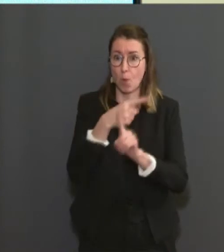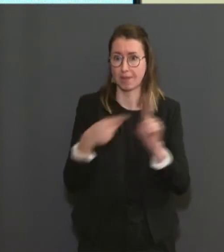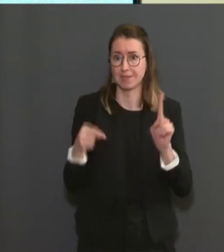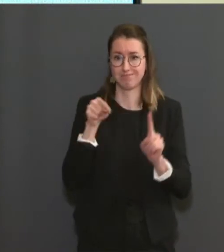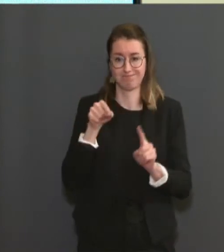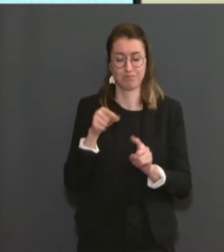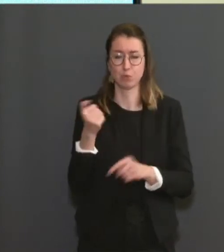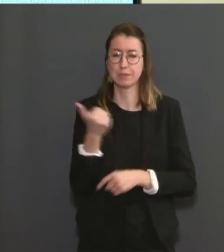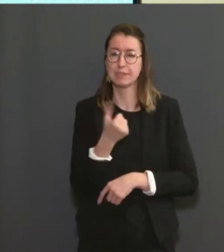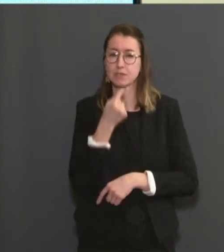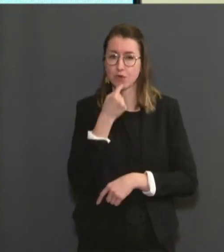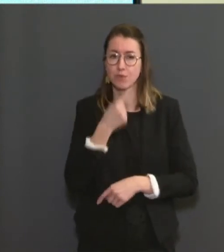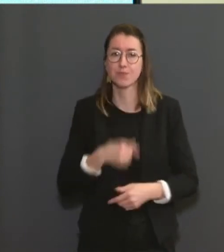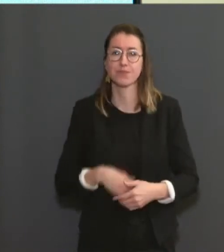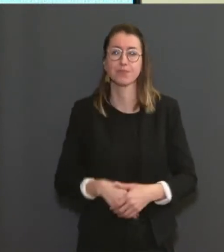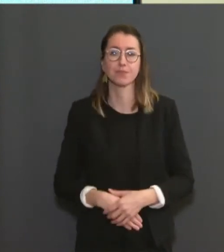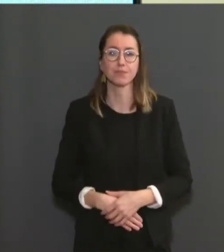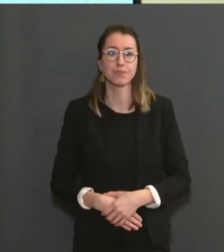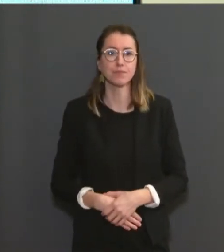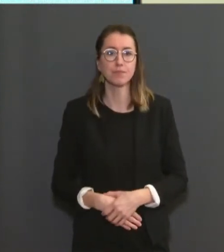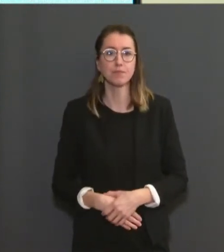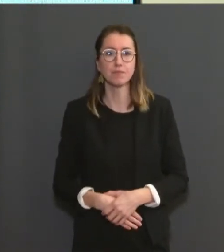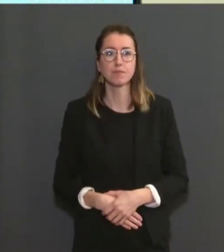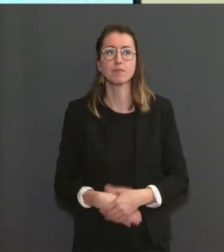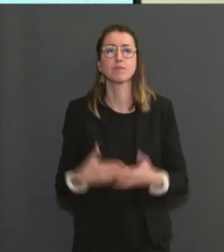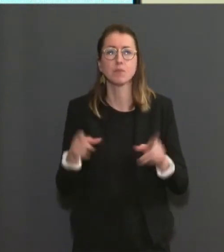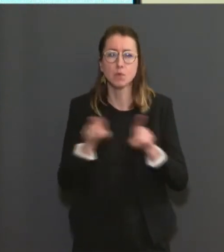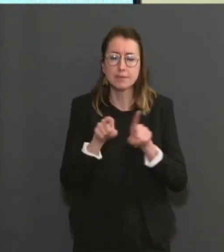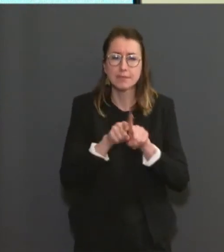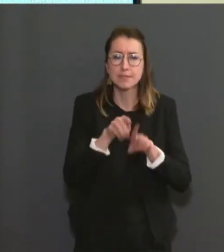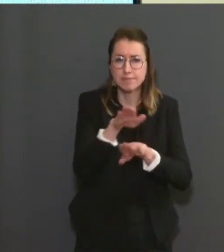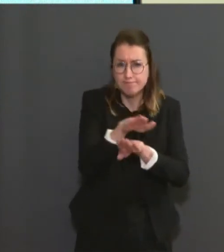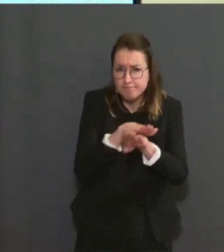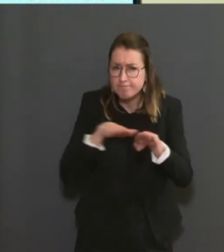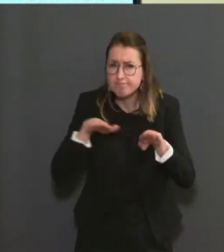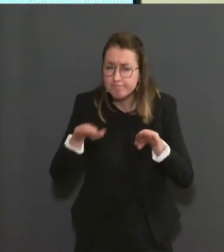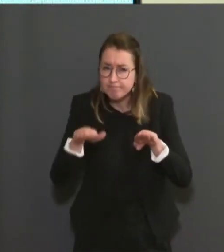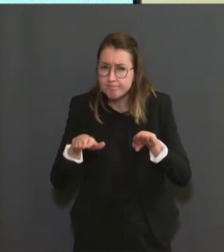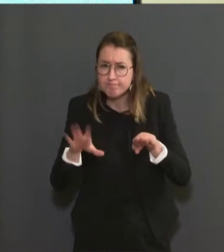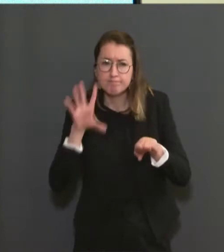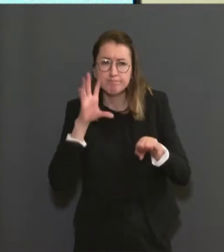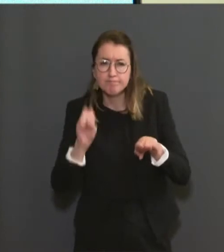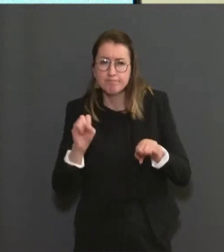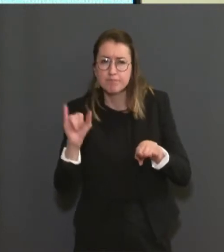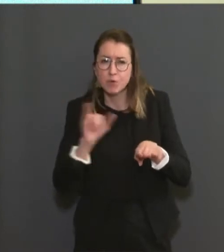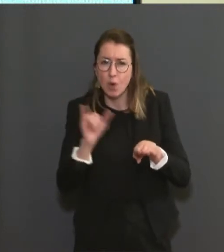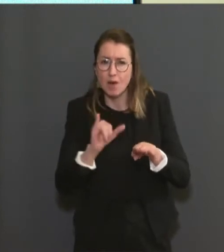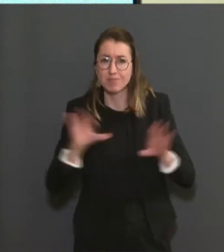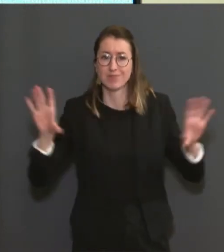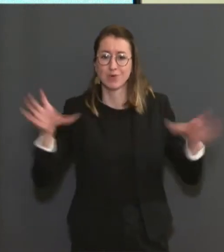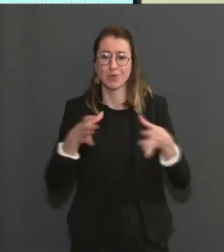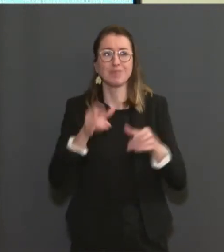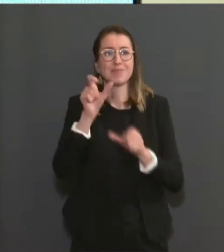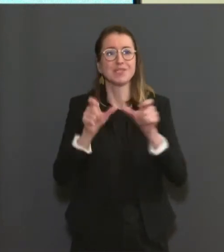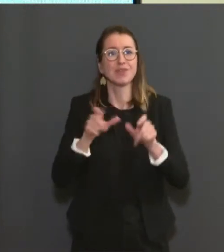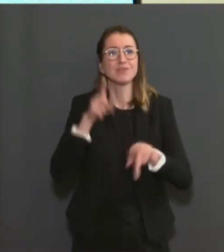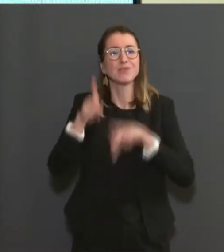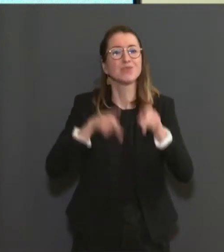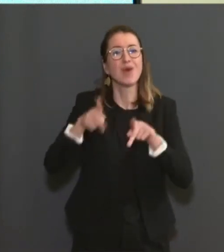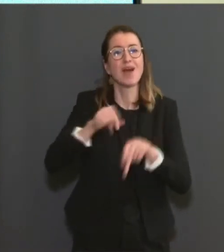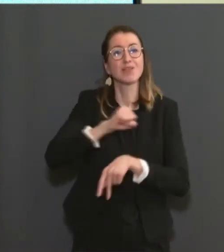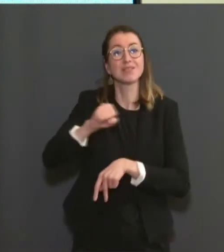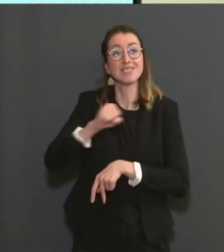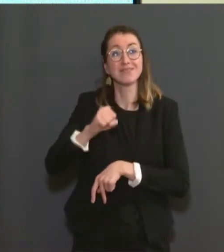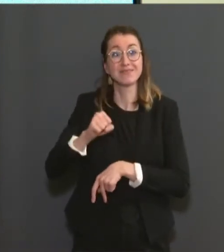mieux. C'est de se dire que actuellement, 50% d'entre eux ont entre 55 et 77 ans. Donc des gens qui